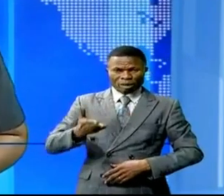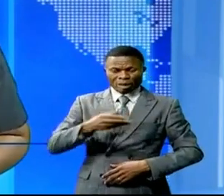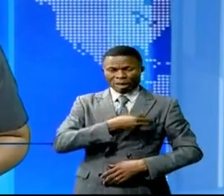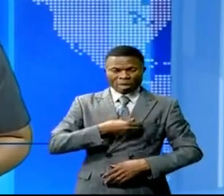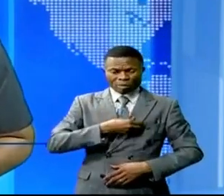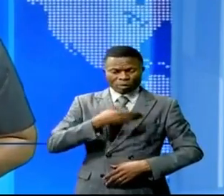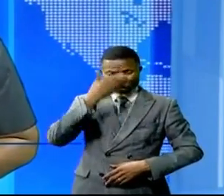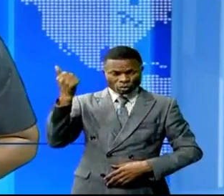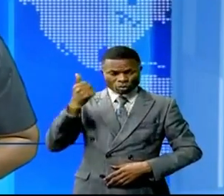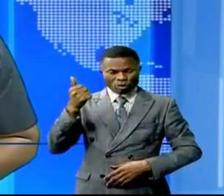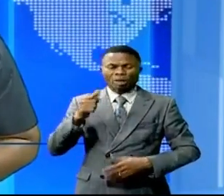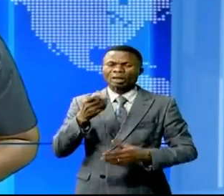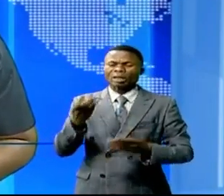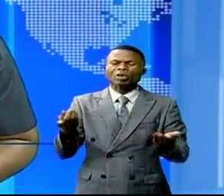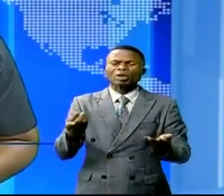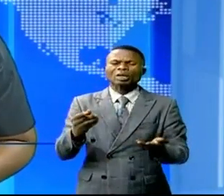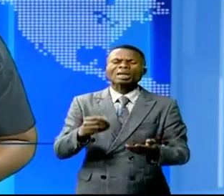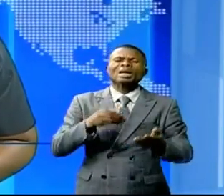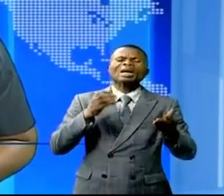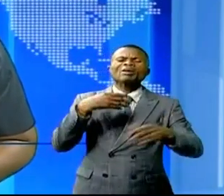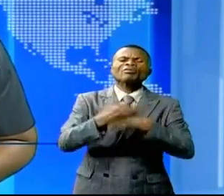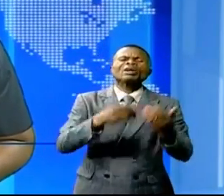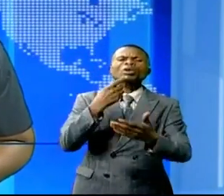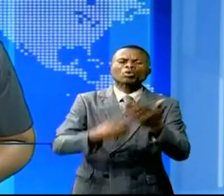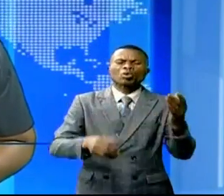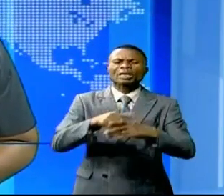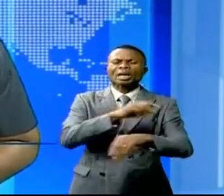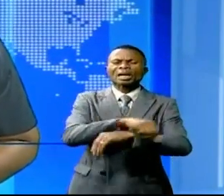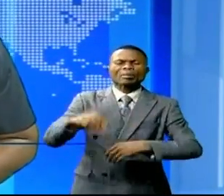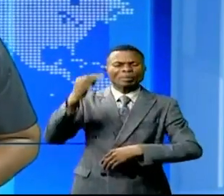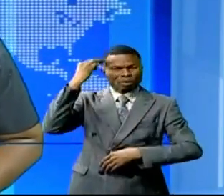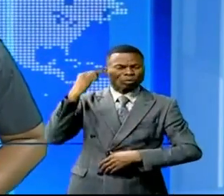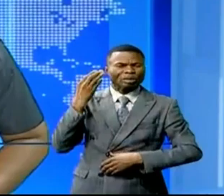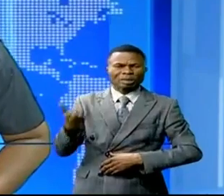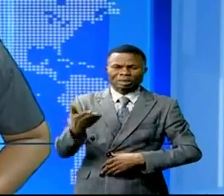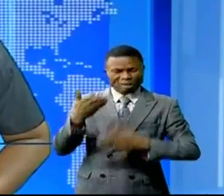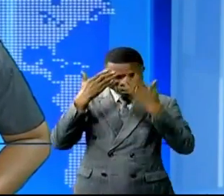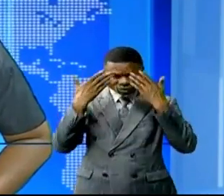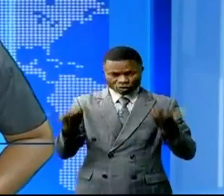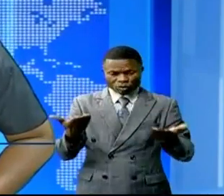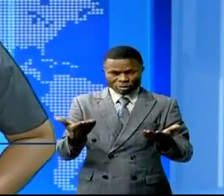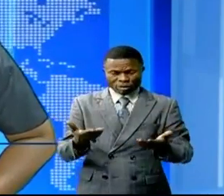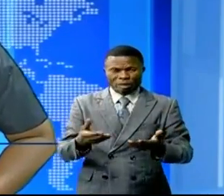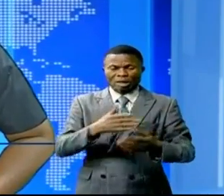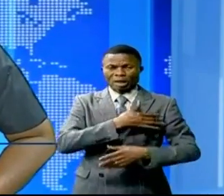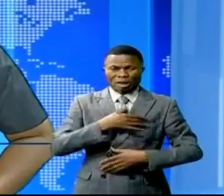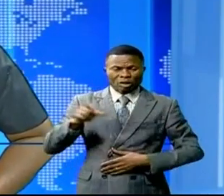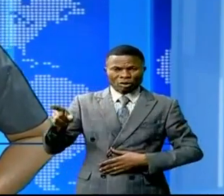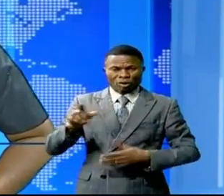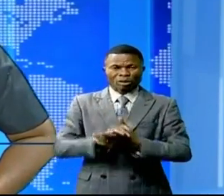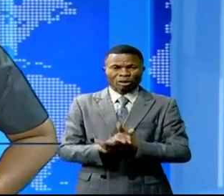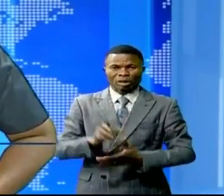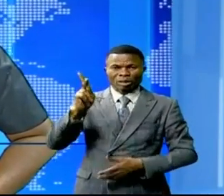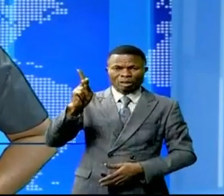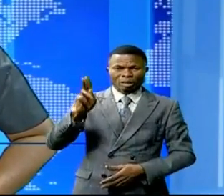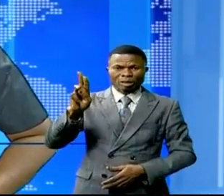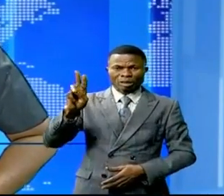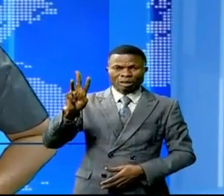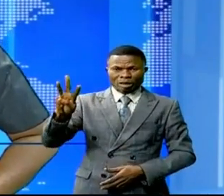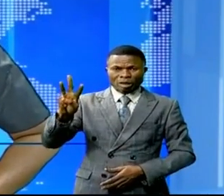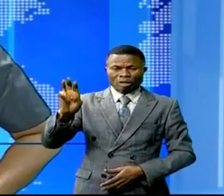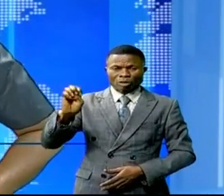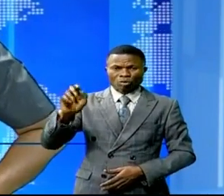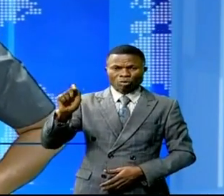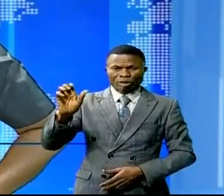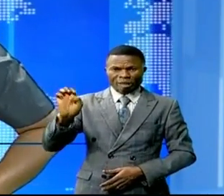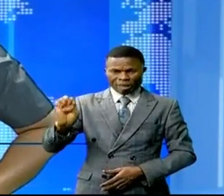ignore jusqu'à présent ce qui a été les mobiles de ce malfrat. Il s'appelle Kwetebope Israël. Il a